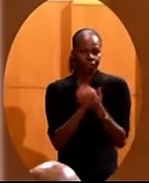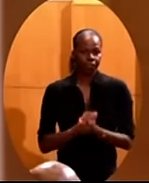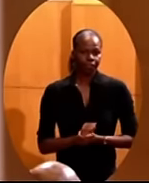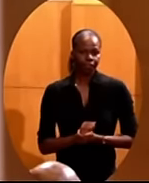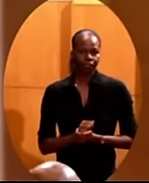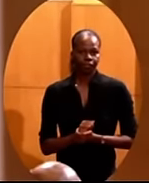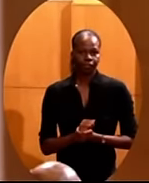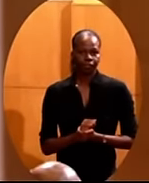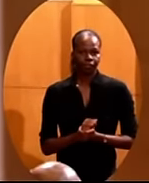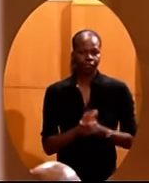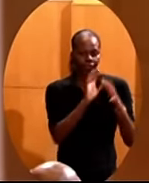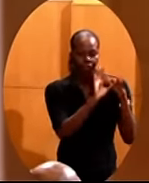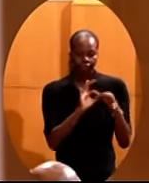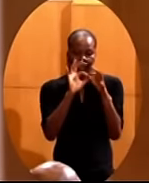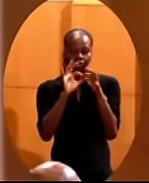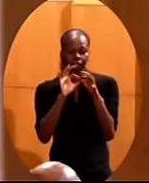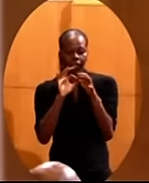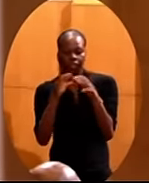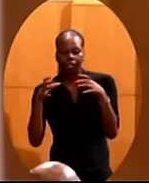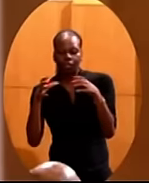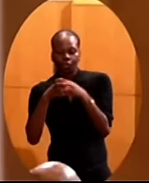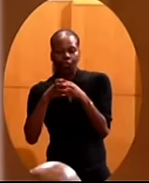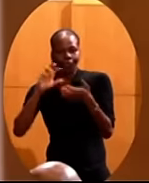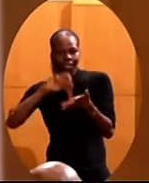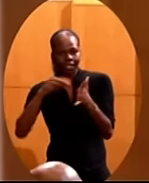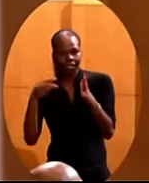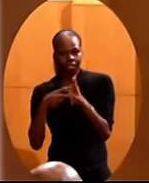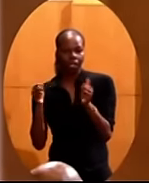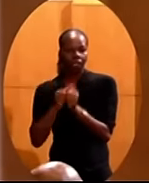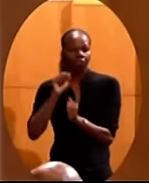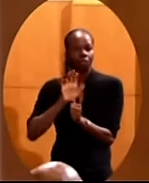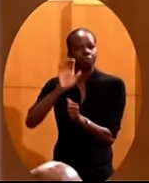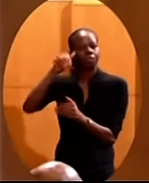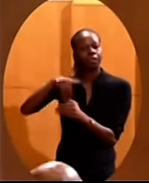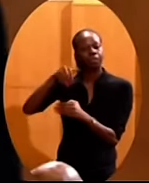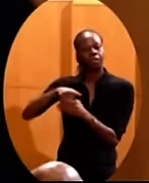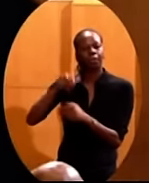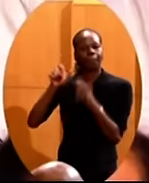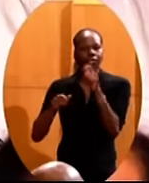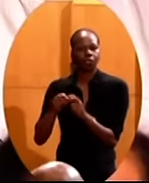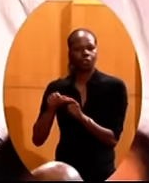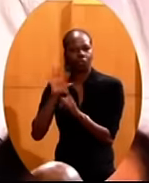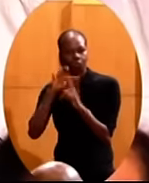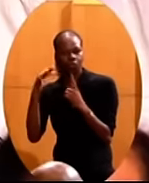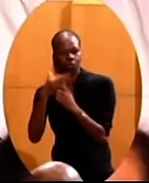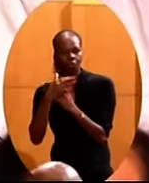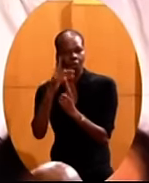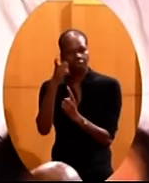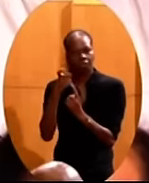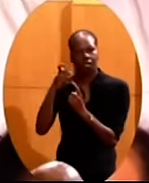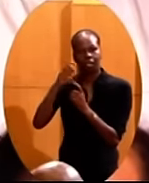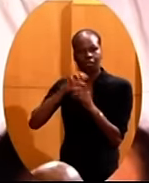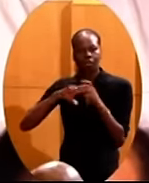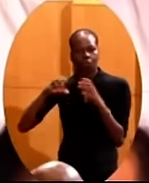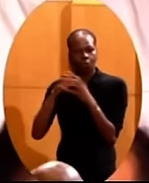à une cellule technique composé de nos meilleurs sociologues de la communauté scolaire de nos